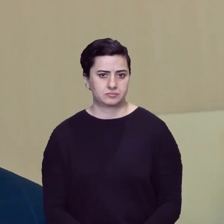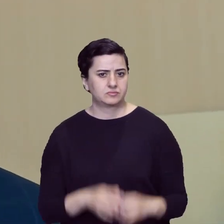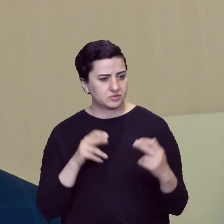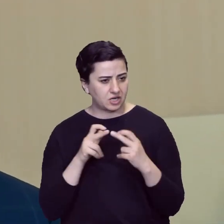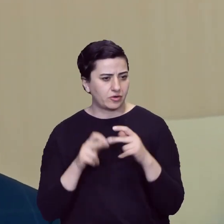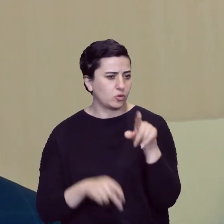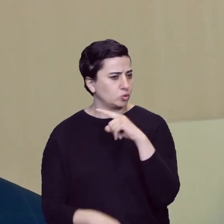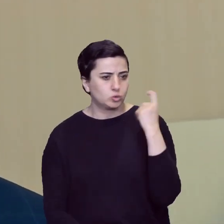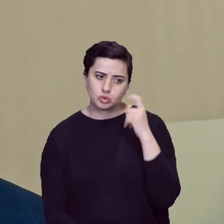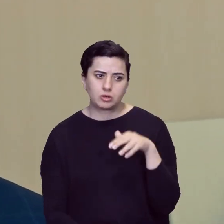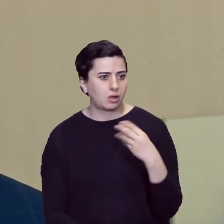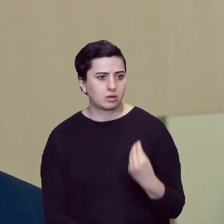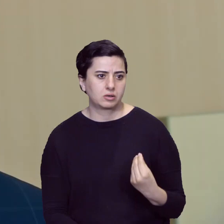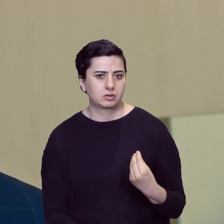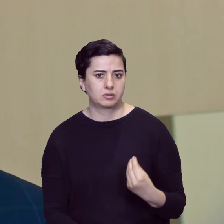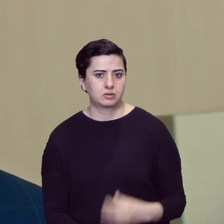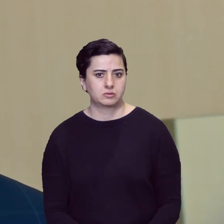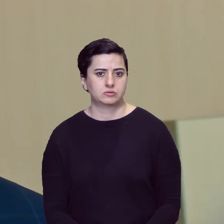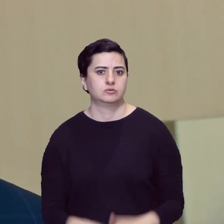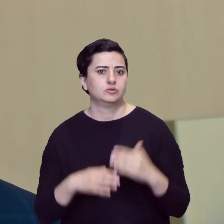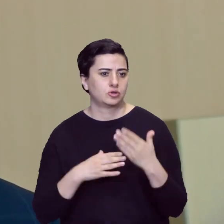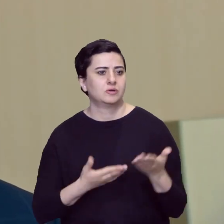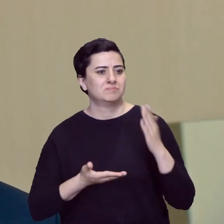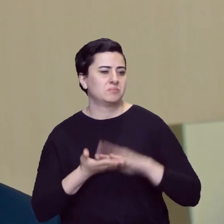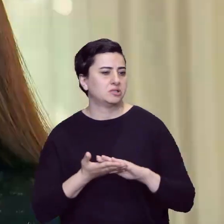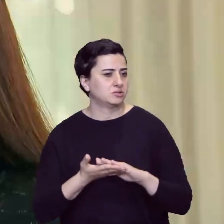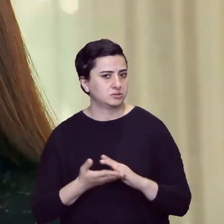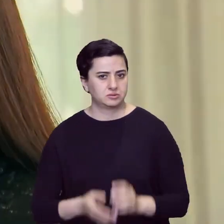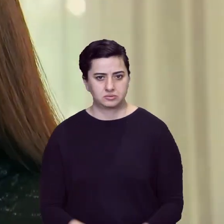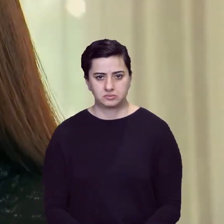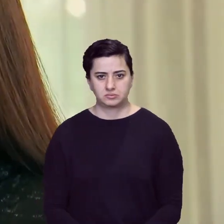Kavga ettiğimizi düşünecekler. Sonra da barışacağız.